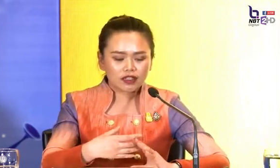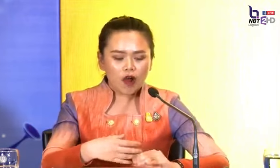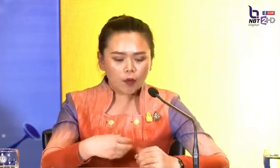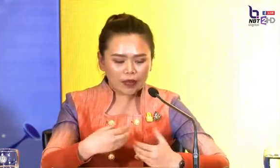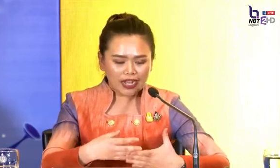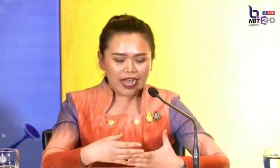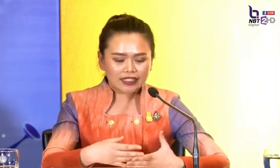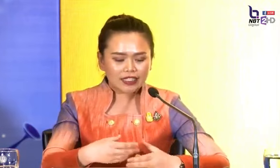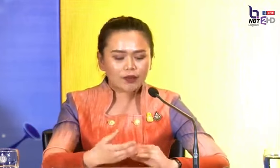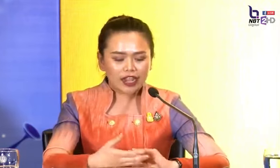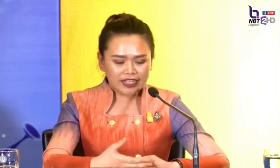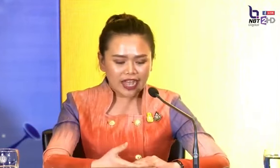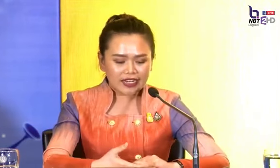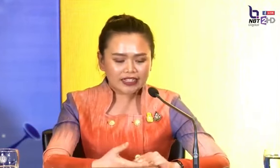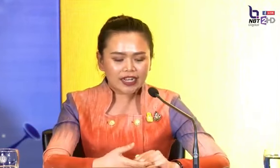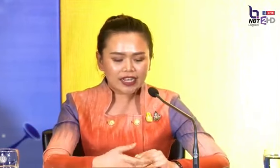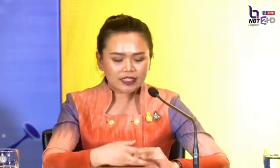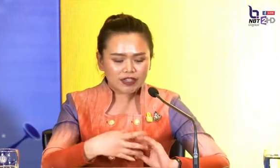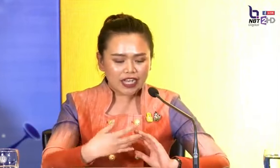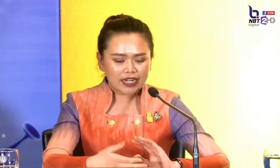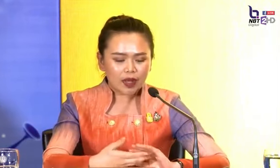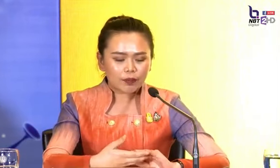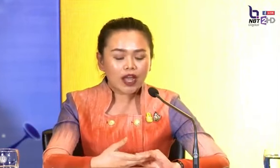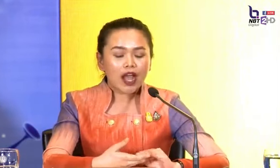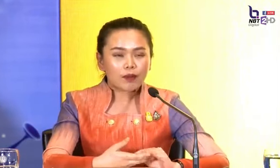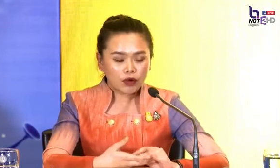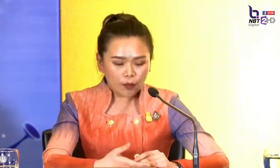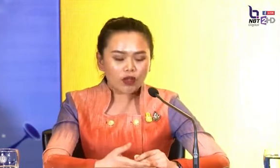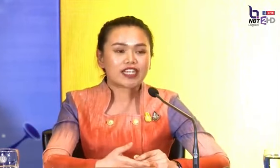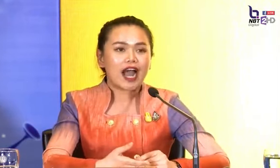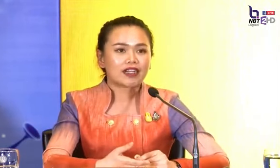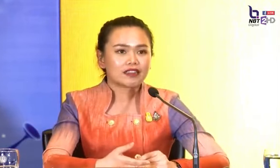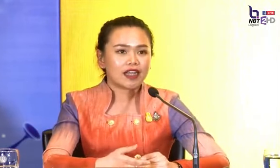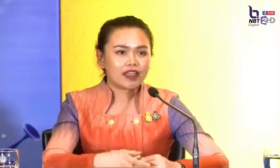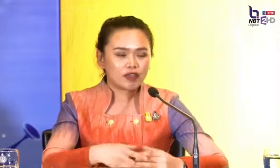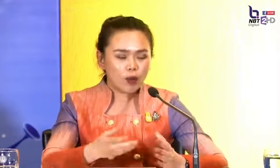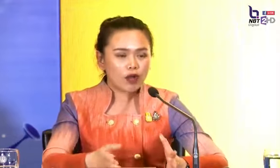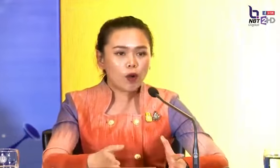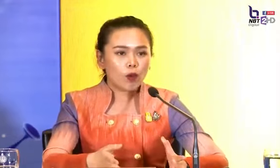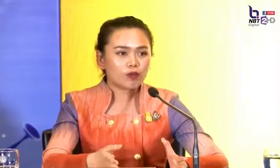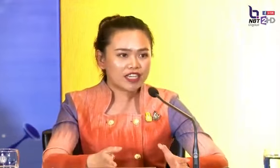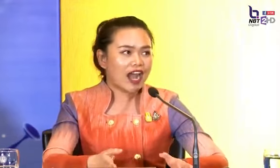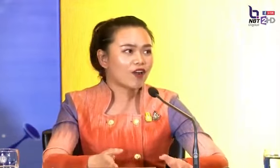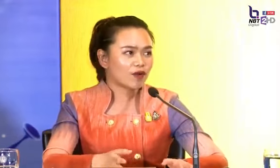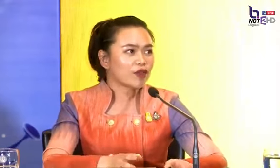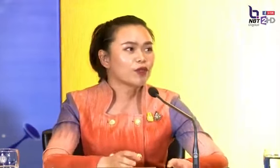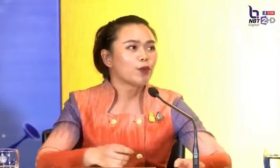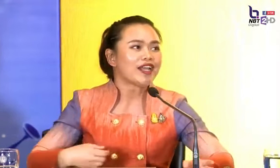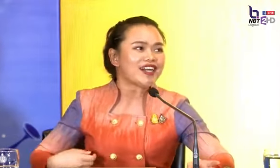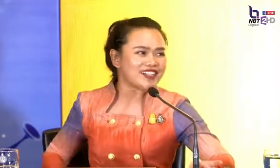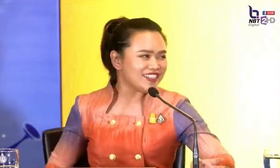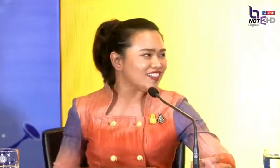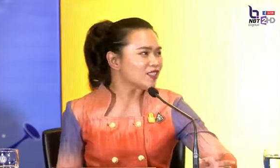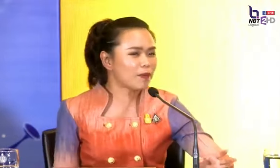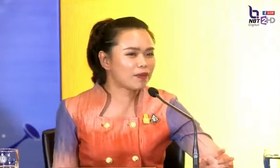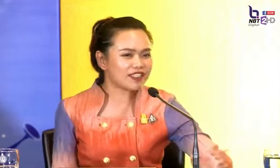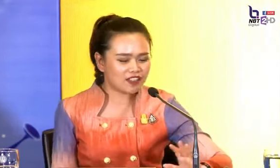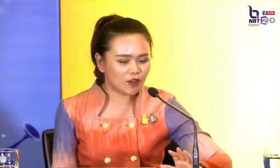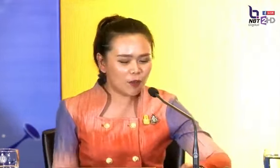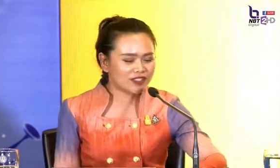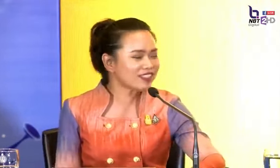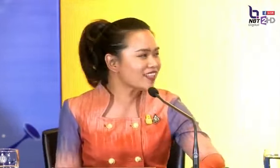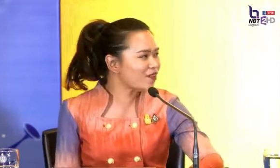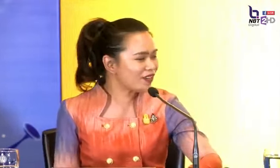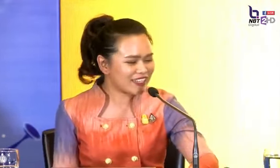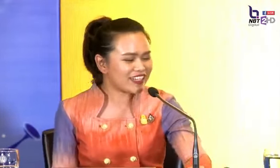ข้อเสนอแล้วก็ออกประกาศจัดทำรายงานอีกทั้งยังจะมีการทำพรบช้างให้เพื่อควบคุมช้างของเราอีกด้วยค่ะสำหรับม